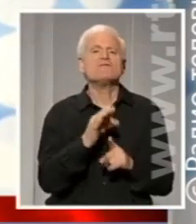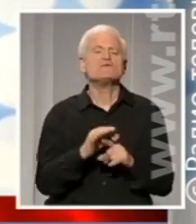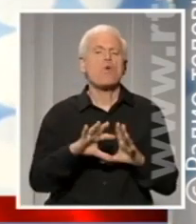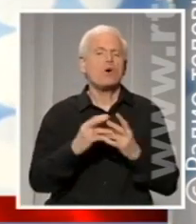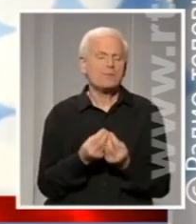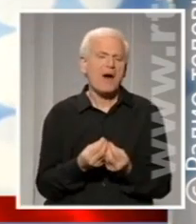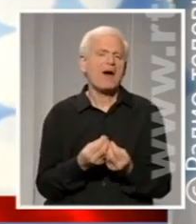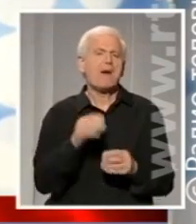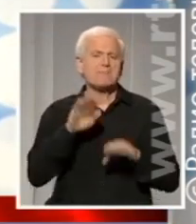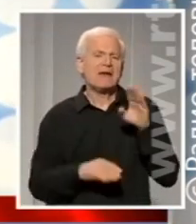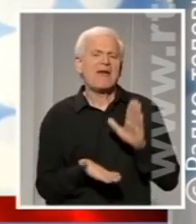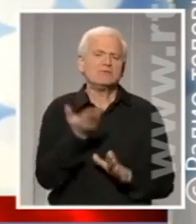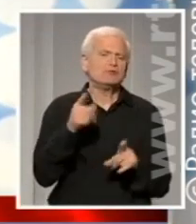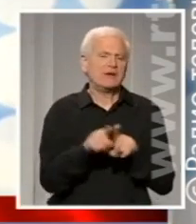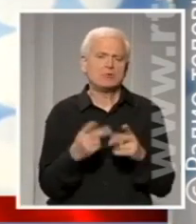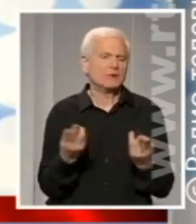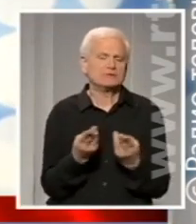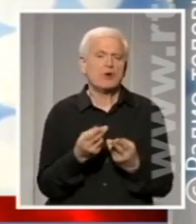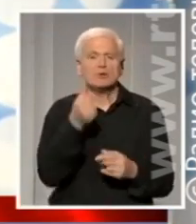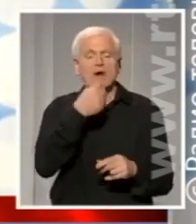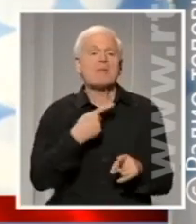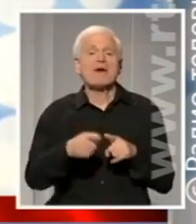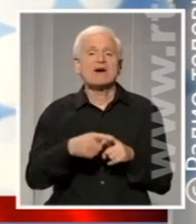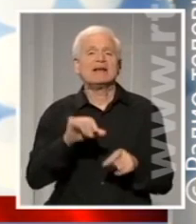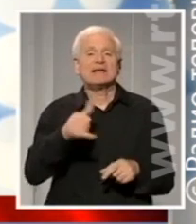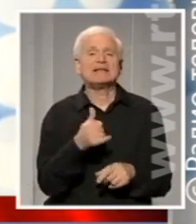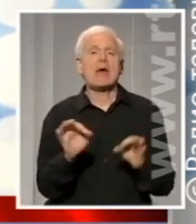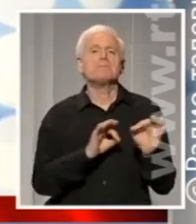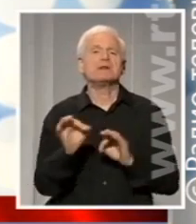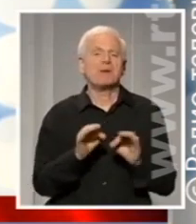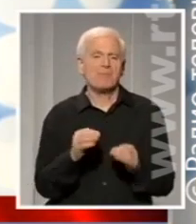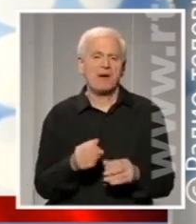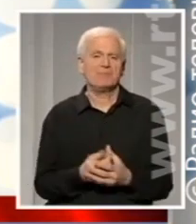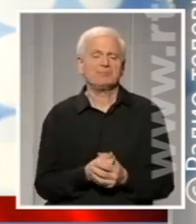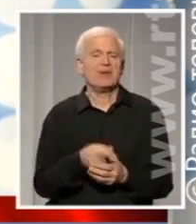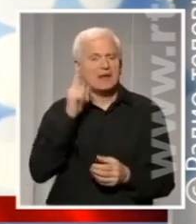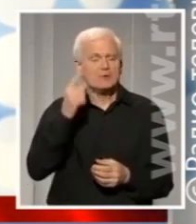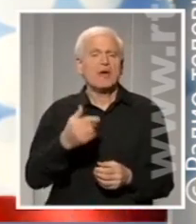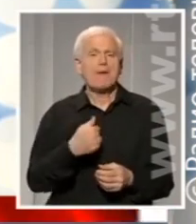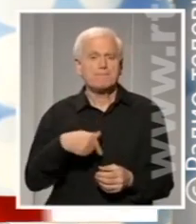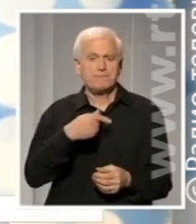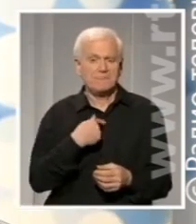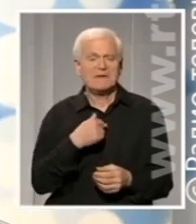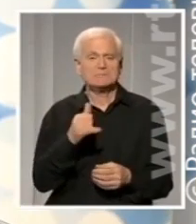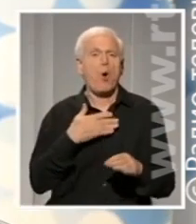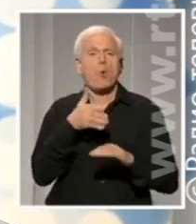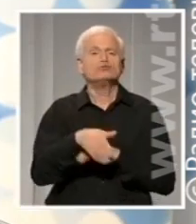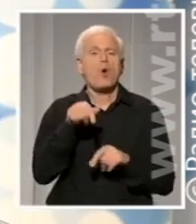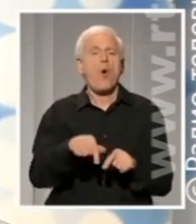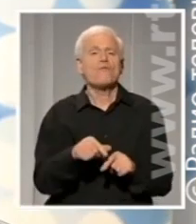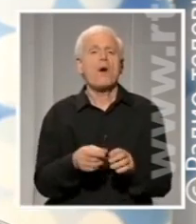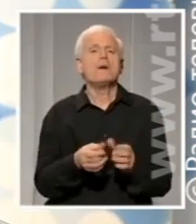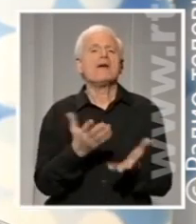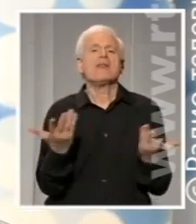više slično, da ne kažem isto. Ono što nama nedostaje jeste priprema. Znači, mi smo ušli u to